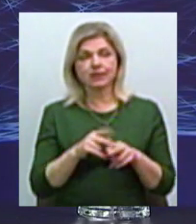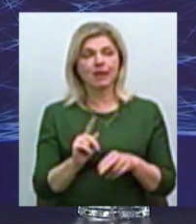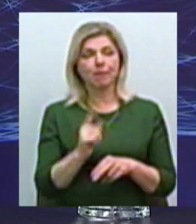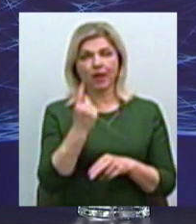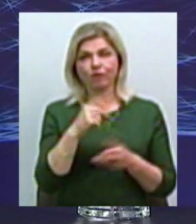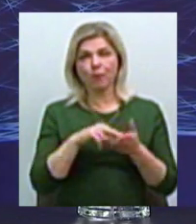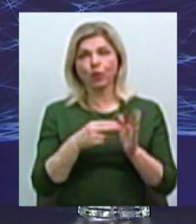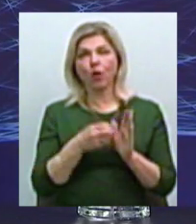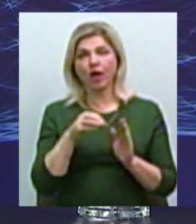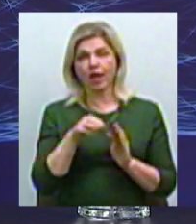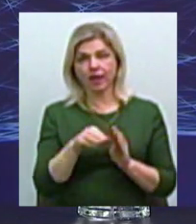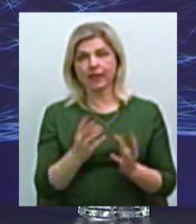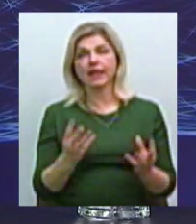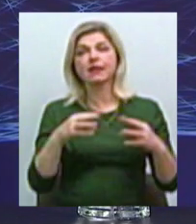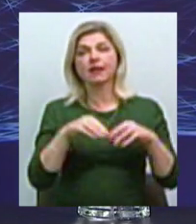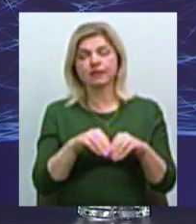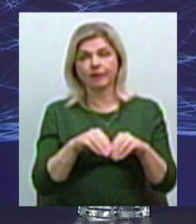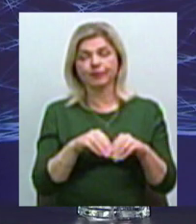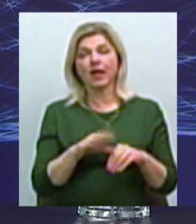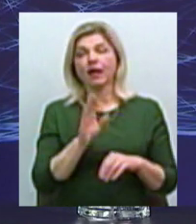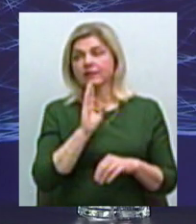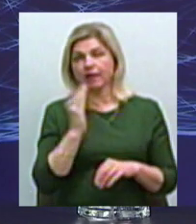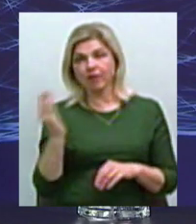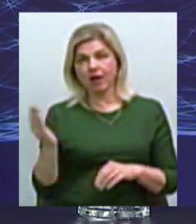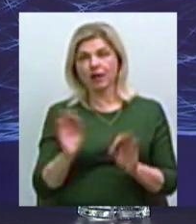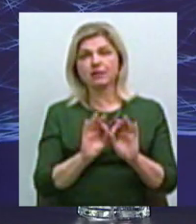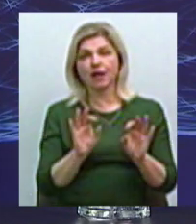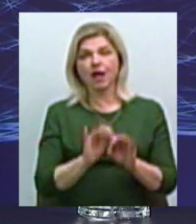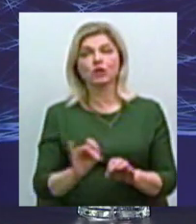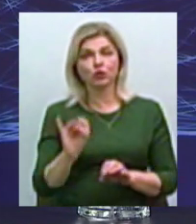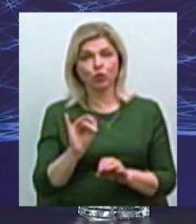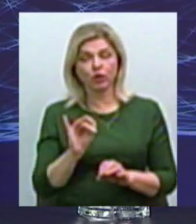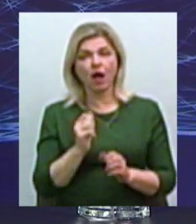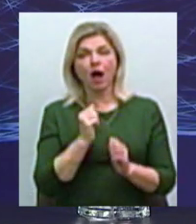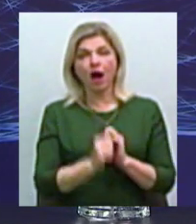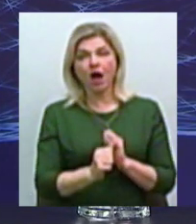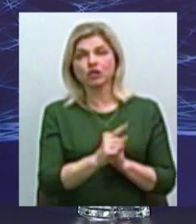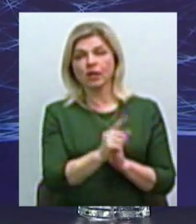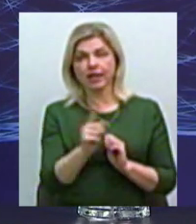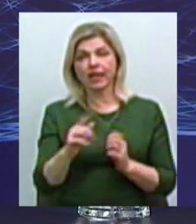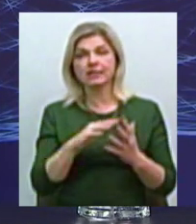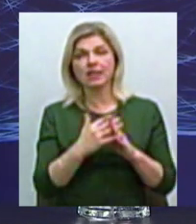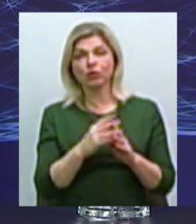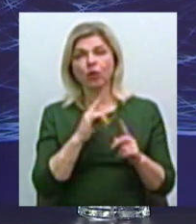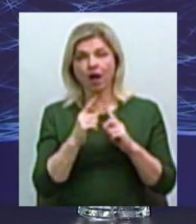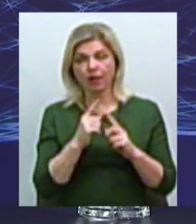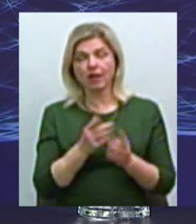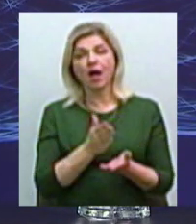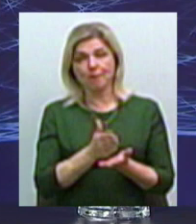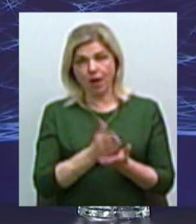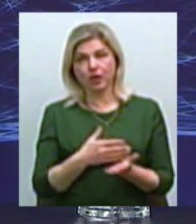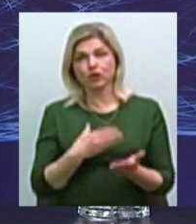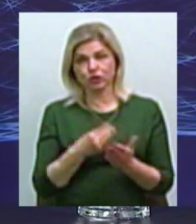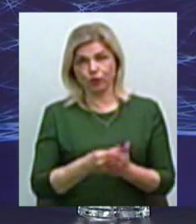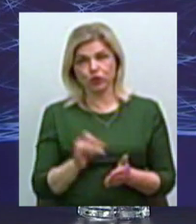от Олена розповідала про історію, оскільки кожне село або стара сільська рада має свою історію, вони вже виписали,